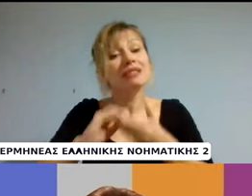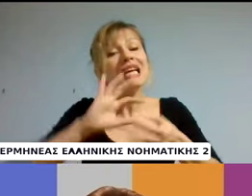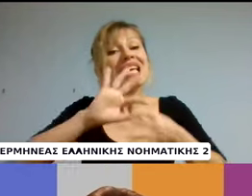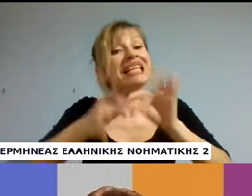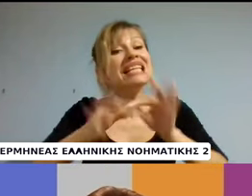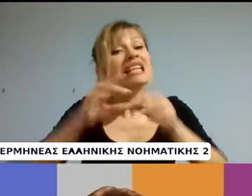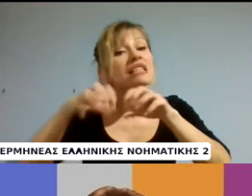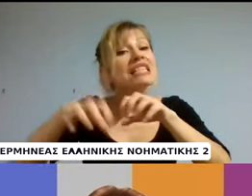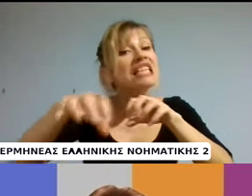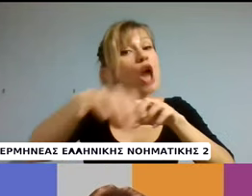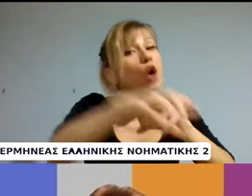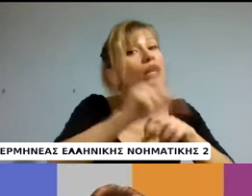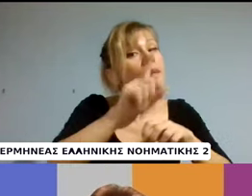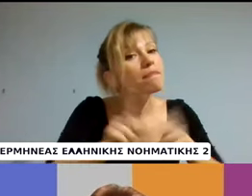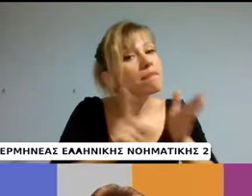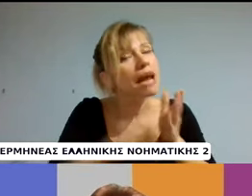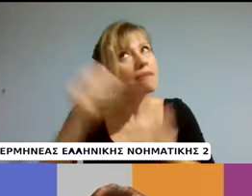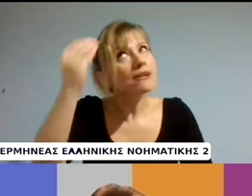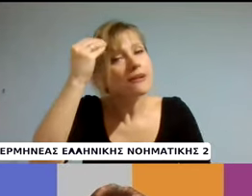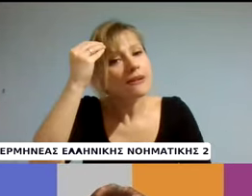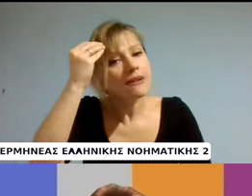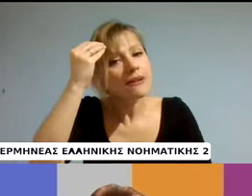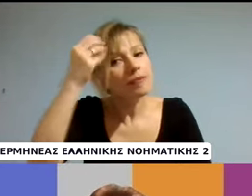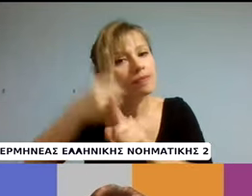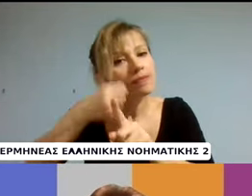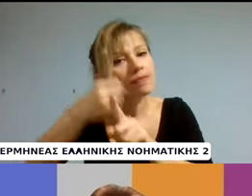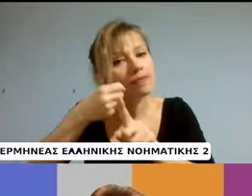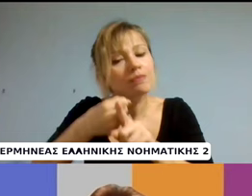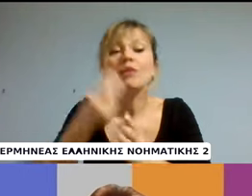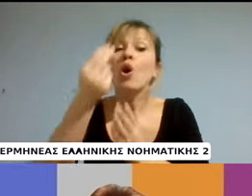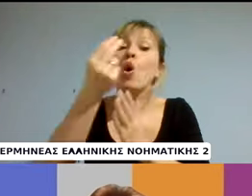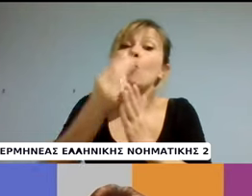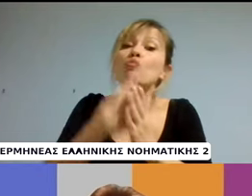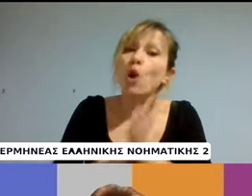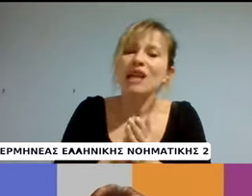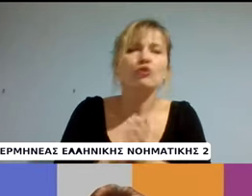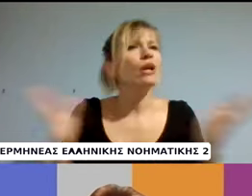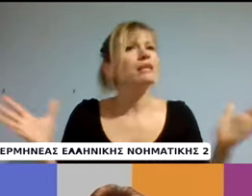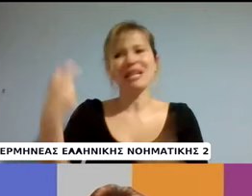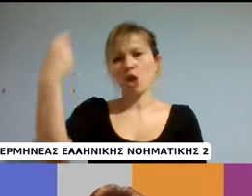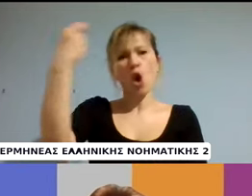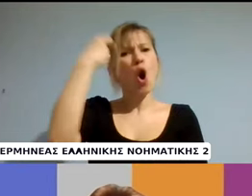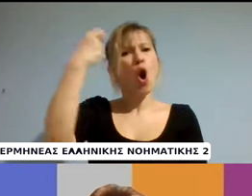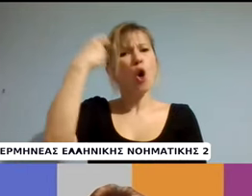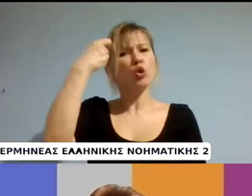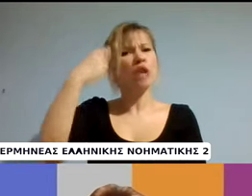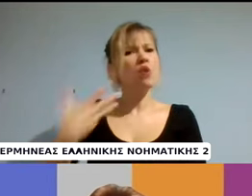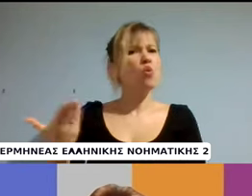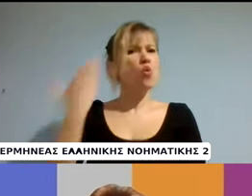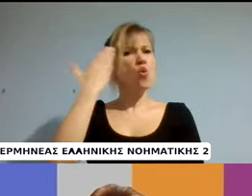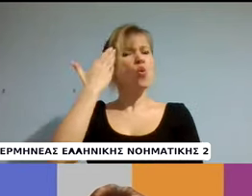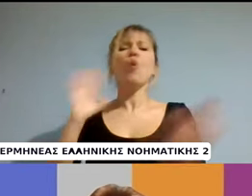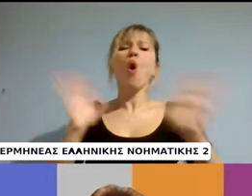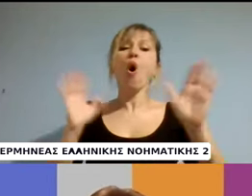τους συμβούλους, ότι μερικές φορές το ύψος του ποσού μπορεί να μην είναι μεγάλο, αλλά εγώ γνωρίζω περιπτώσεις τουλάχιστον